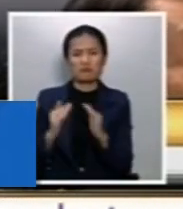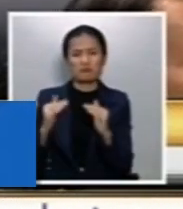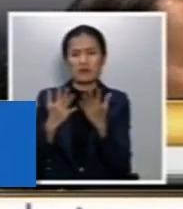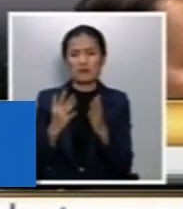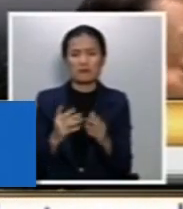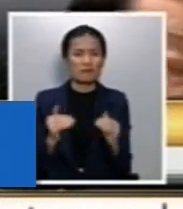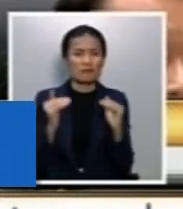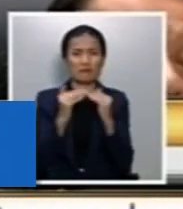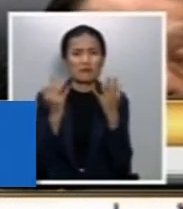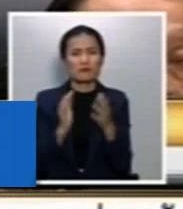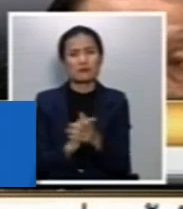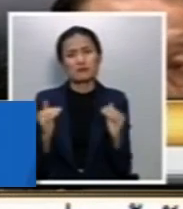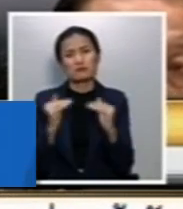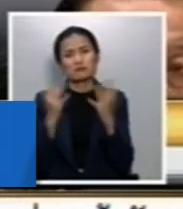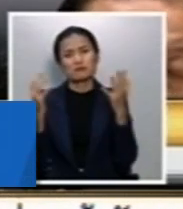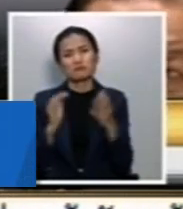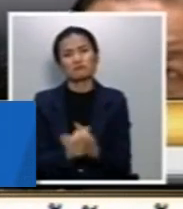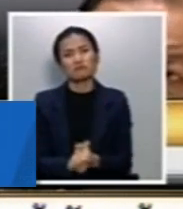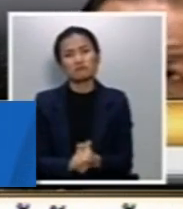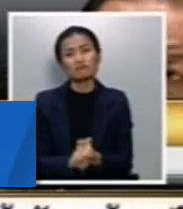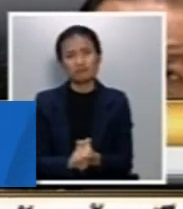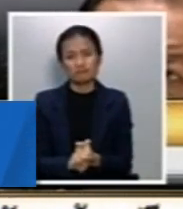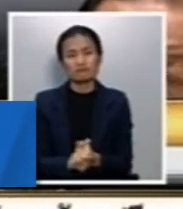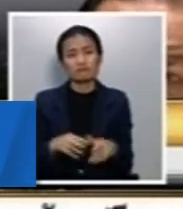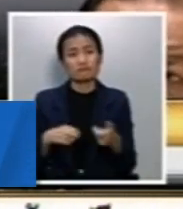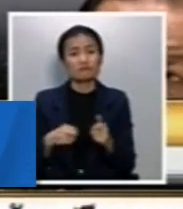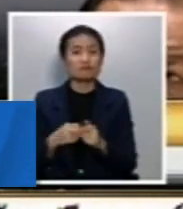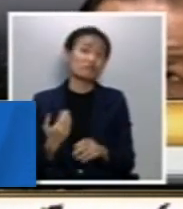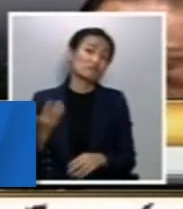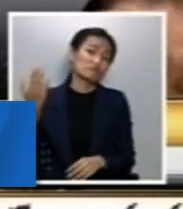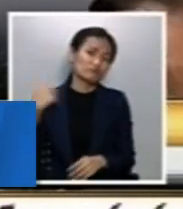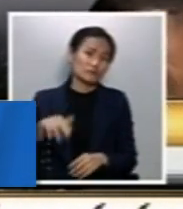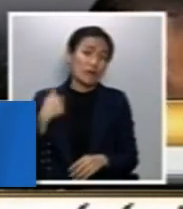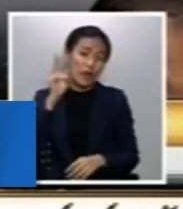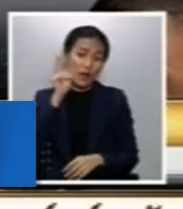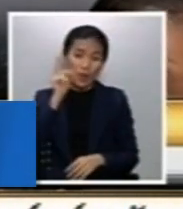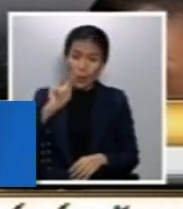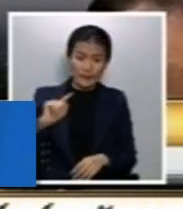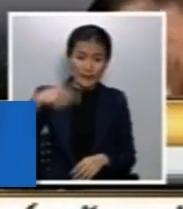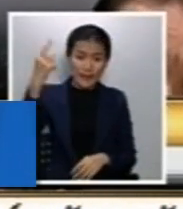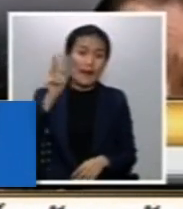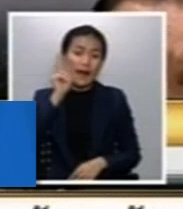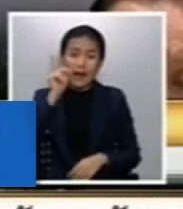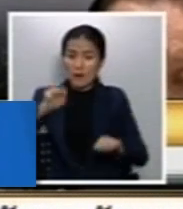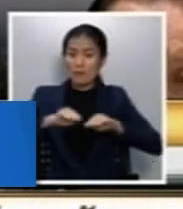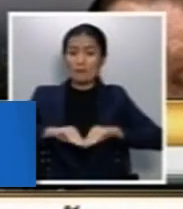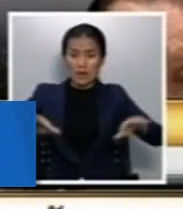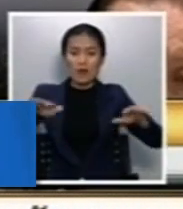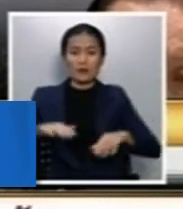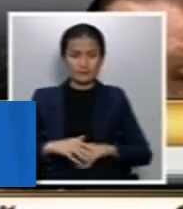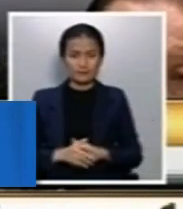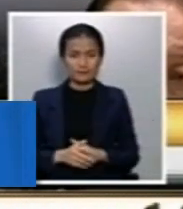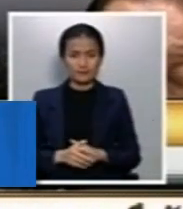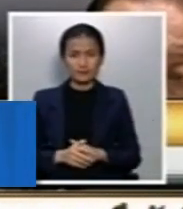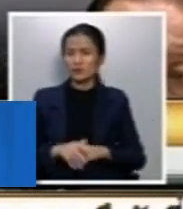วิตเหตุการณ์ครั้งนั้นนะครับมีการออกข่าวในวันแรกตามหน้าหนังสือพิมพ์หรือว่าในโลกโ